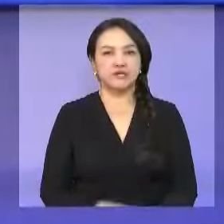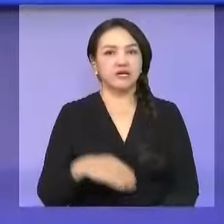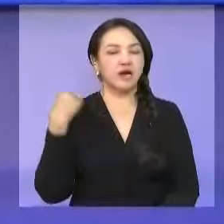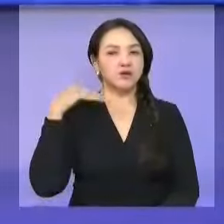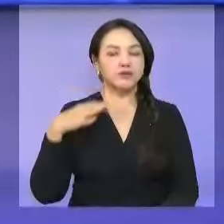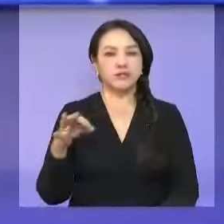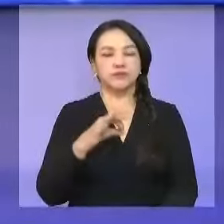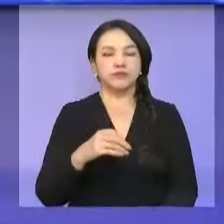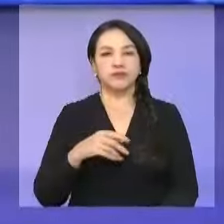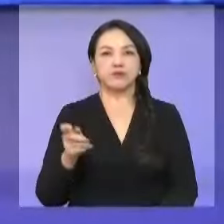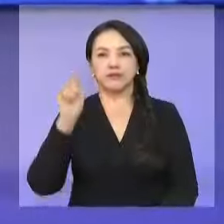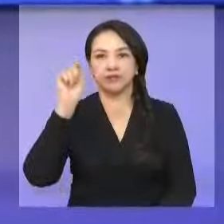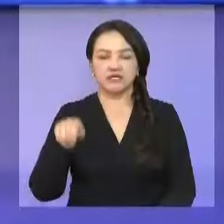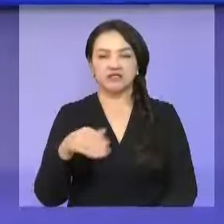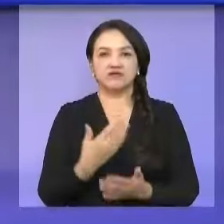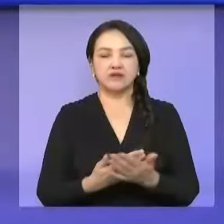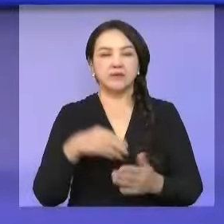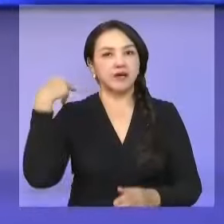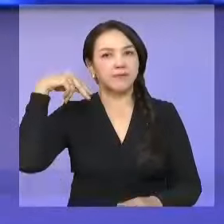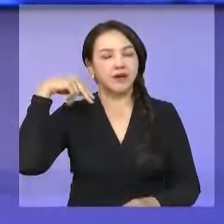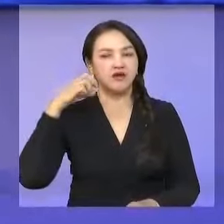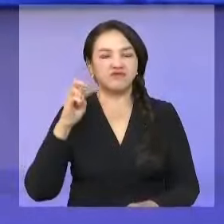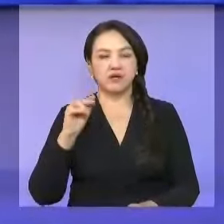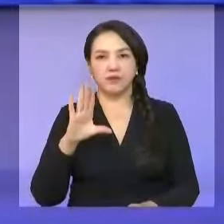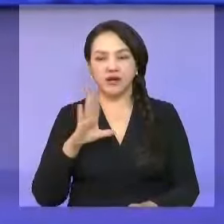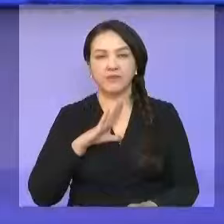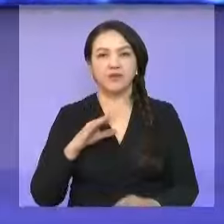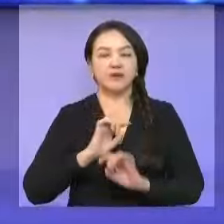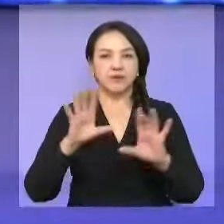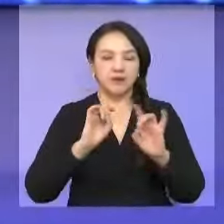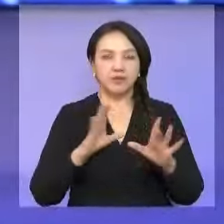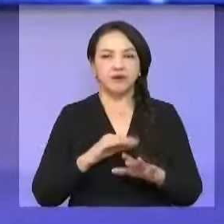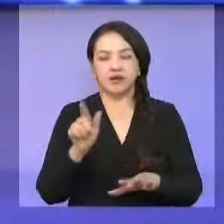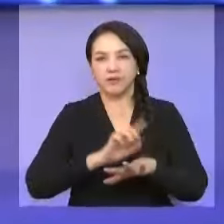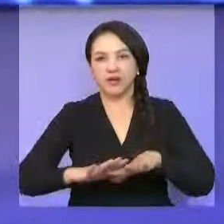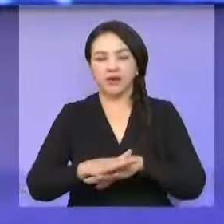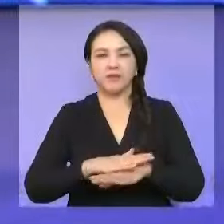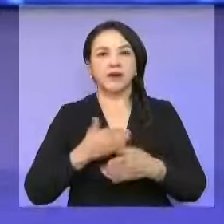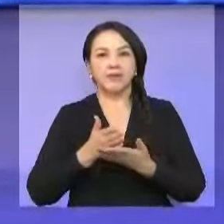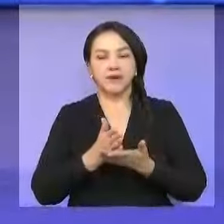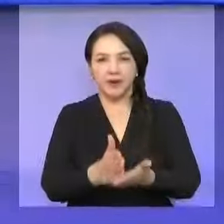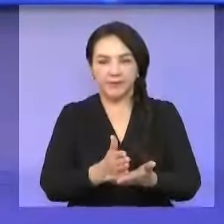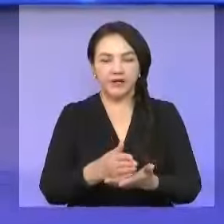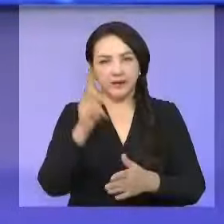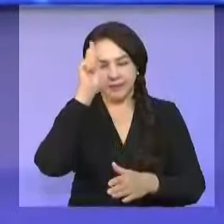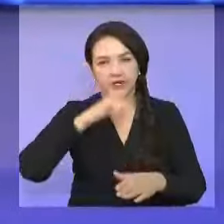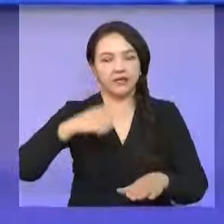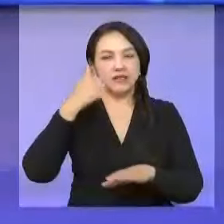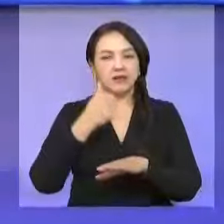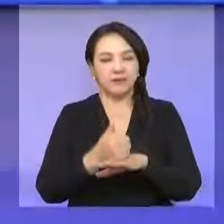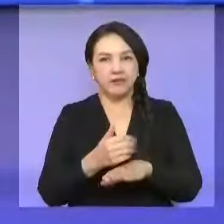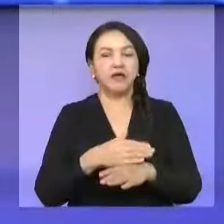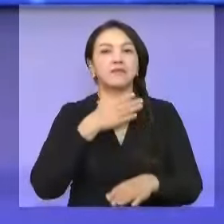В Актюбинскую область с рабочим визитом прибыл советник президента Малик Утарбаев, чтобы разъяснить населению ключевые направления послания главы государства.